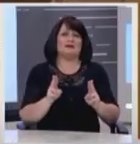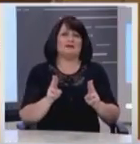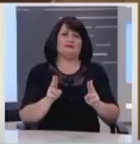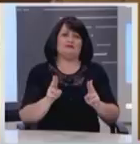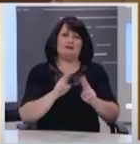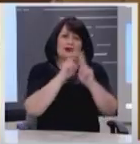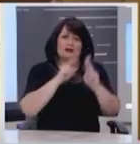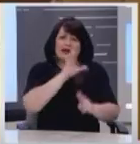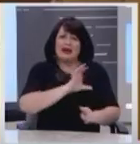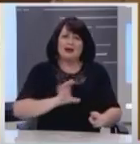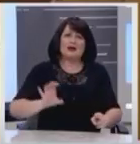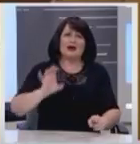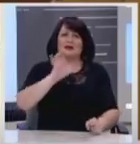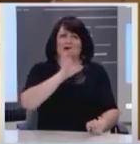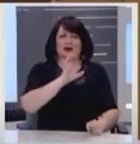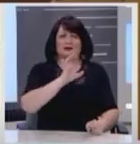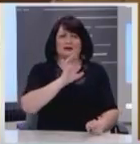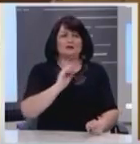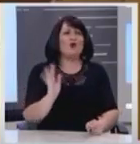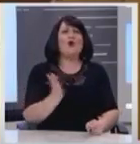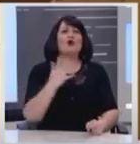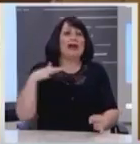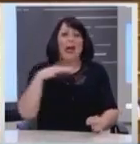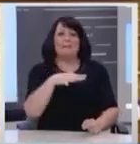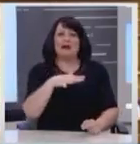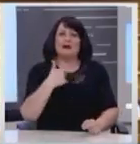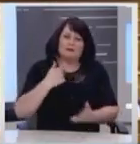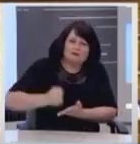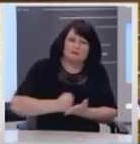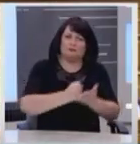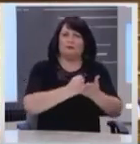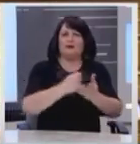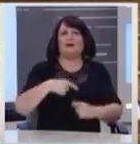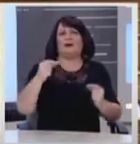συνολικά απέναντι σε οποιαδήποτε απειλή.